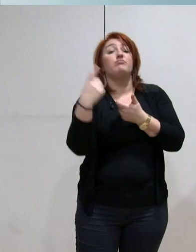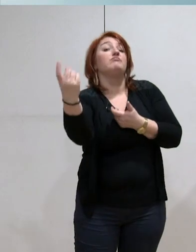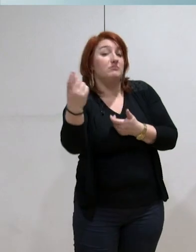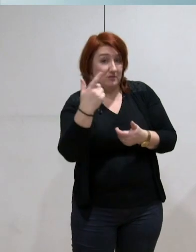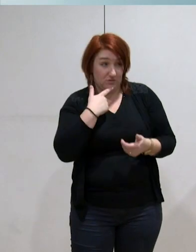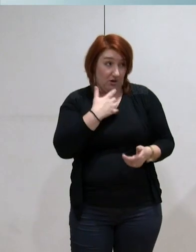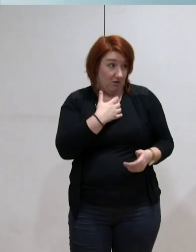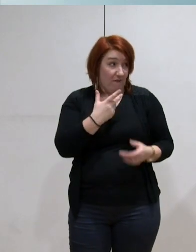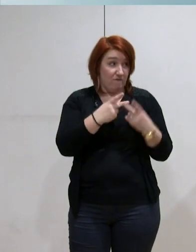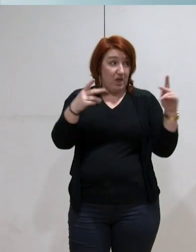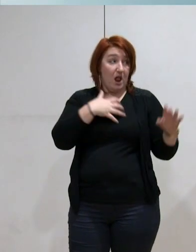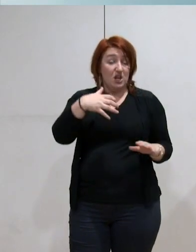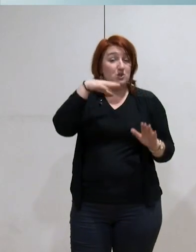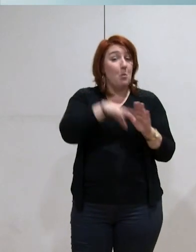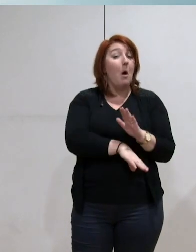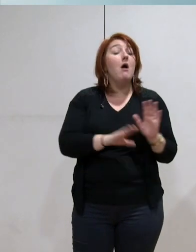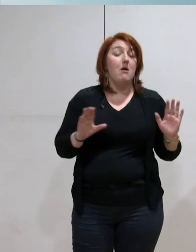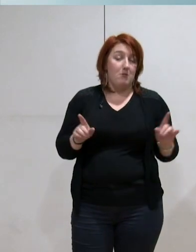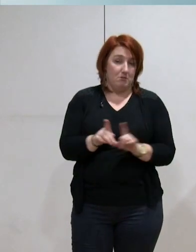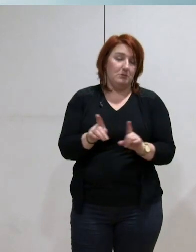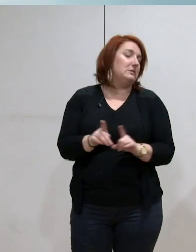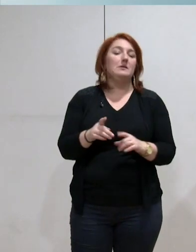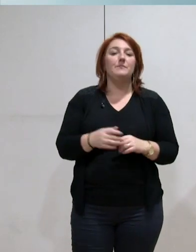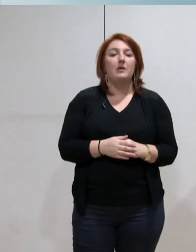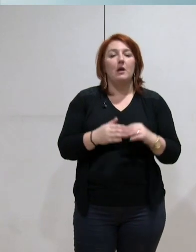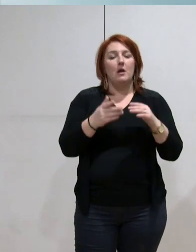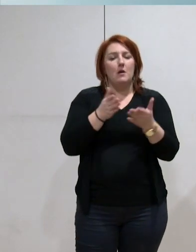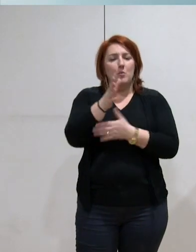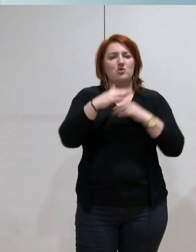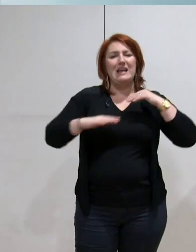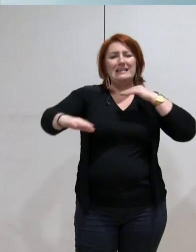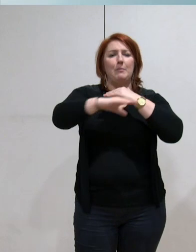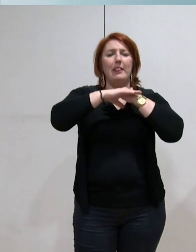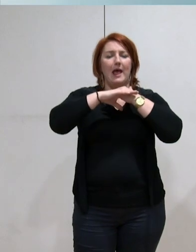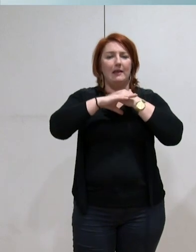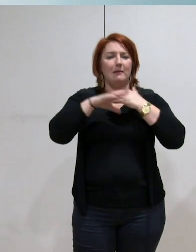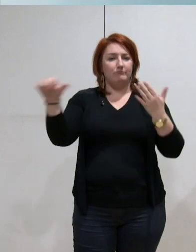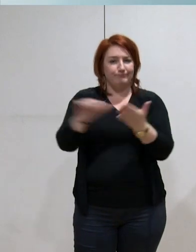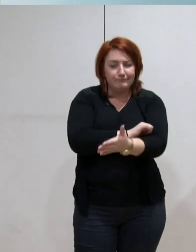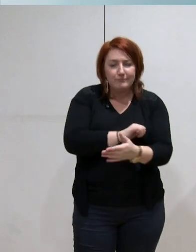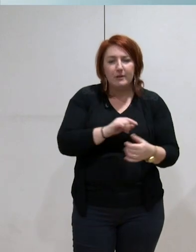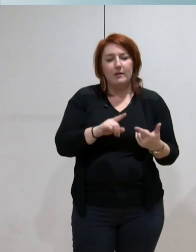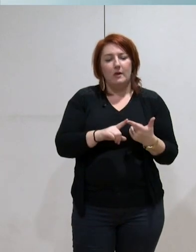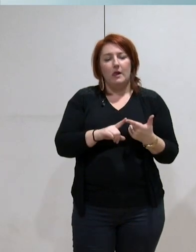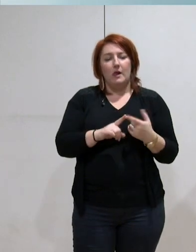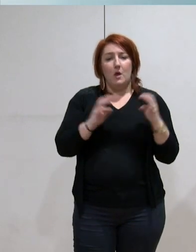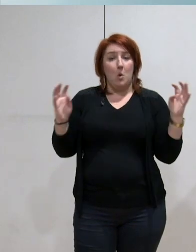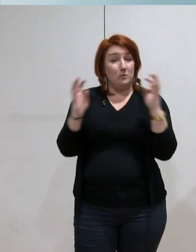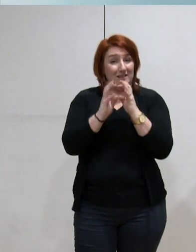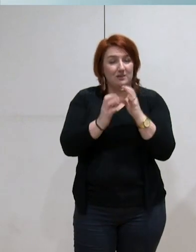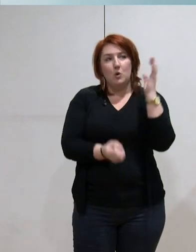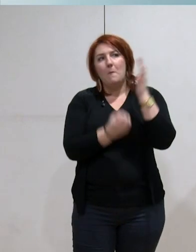ville les coûts de la l'annulation du projet explanade et la relance de la concertation en finançant un nouveau